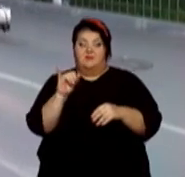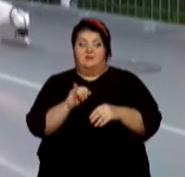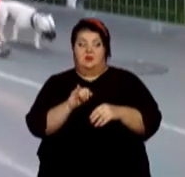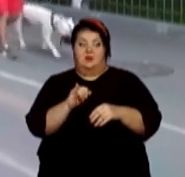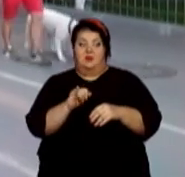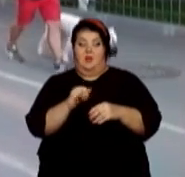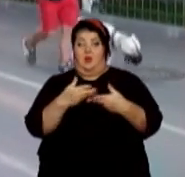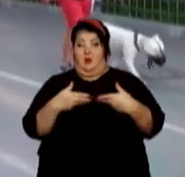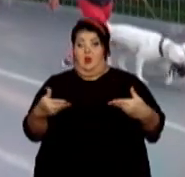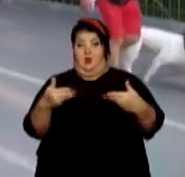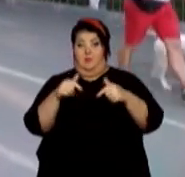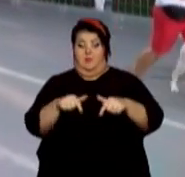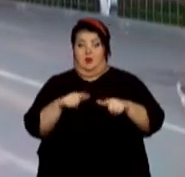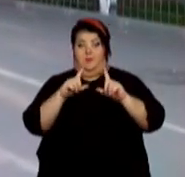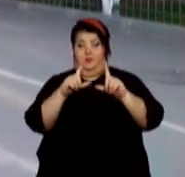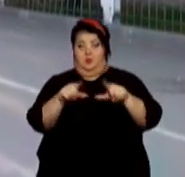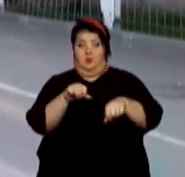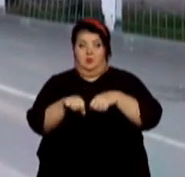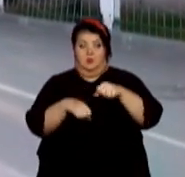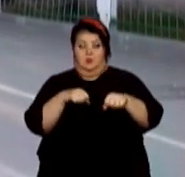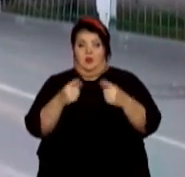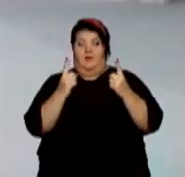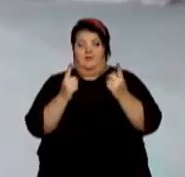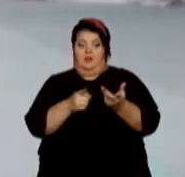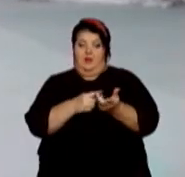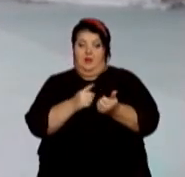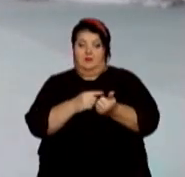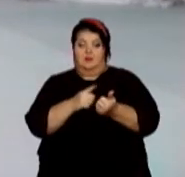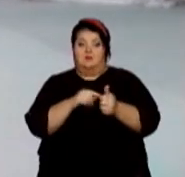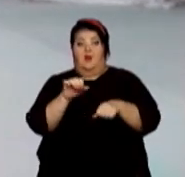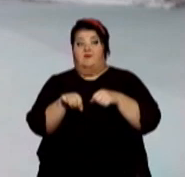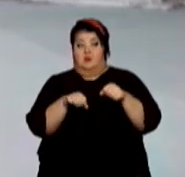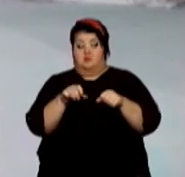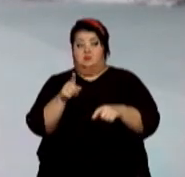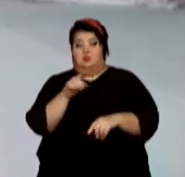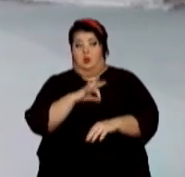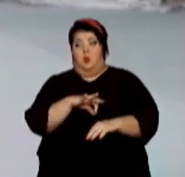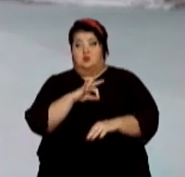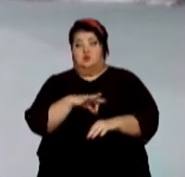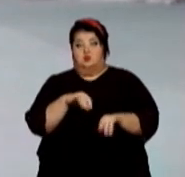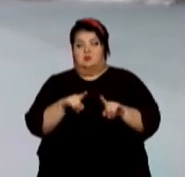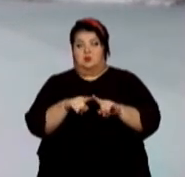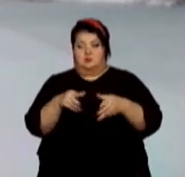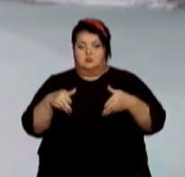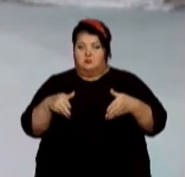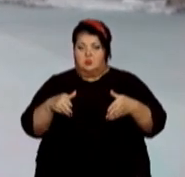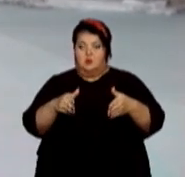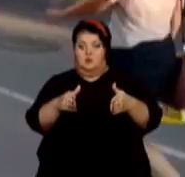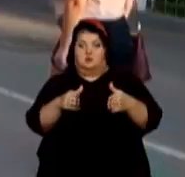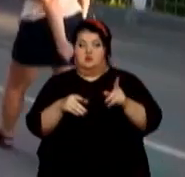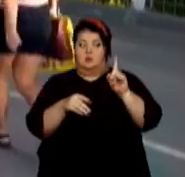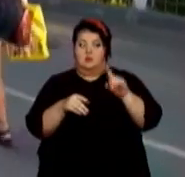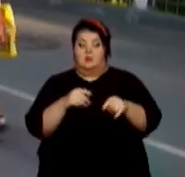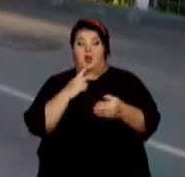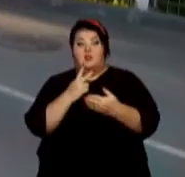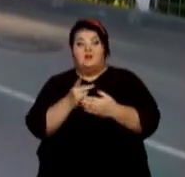Але ми з тобою тут приїхалися, і ми бачимо, що досить велика кількість велосипедистів її користуються. Навіть